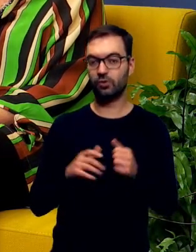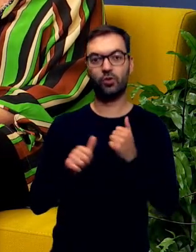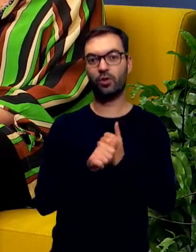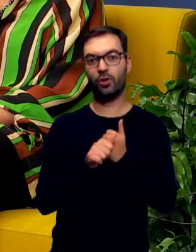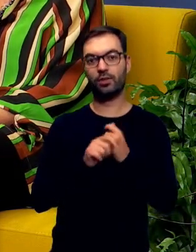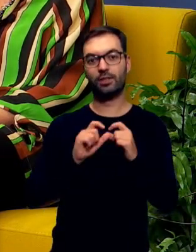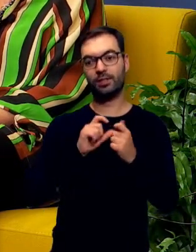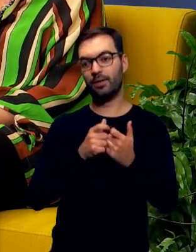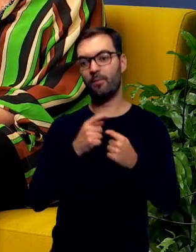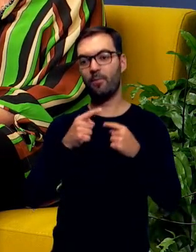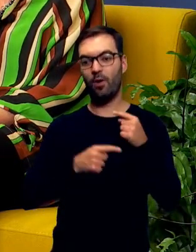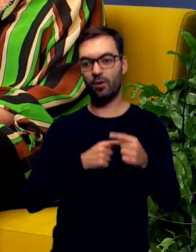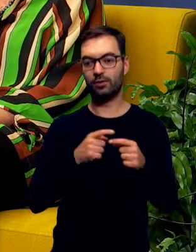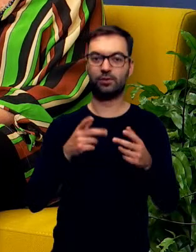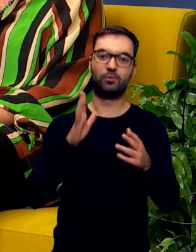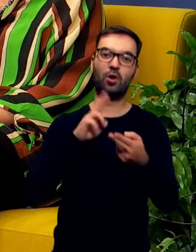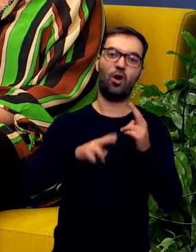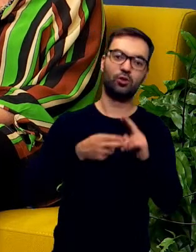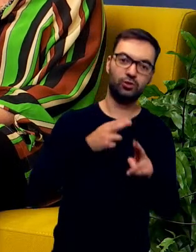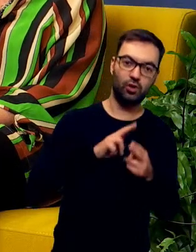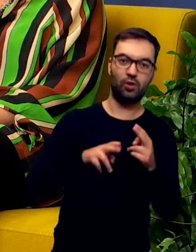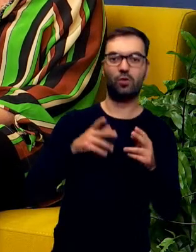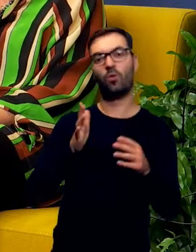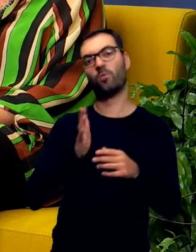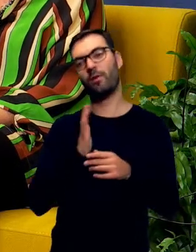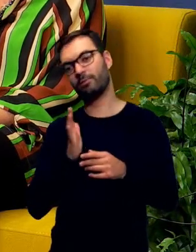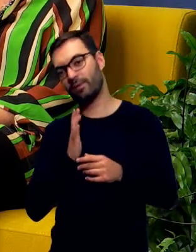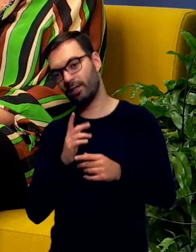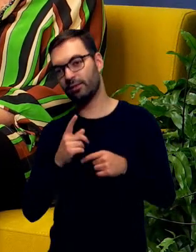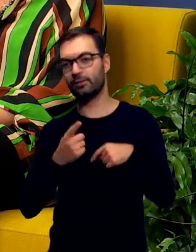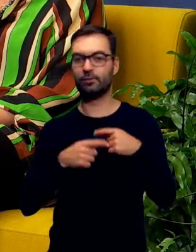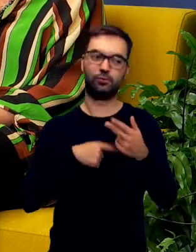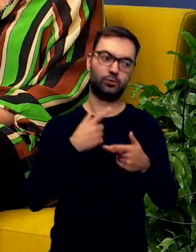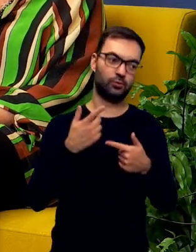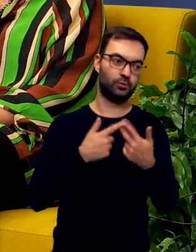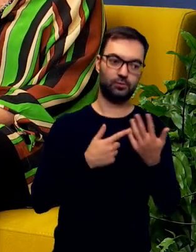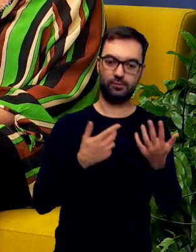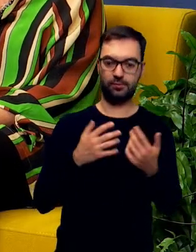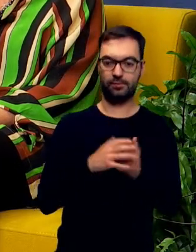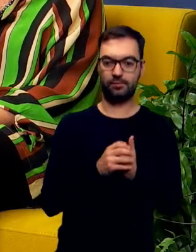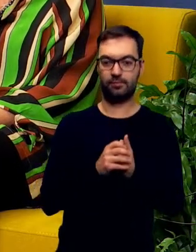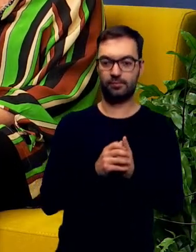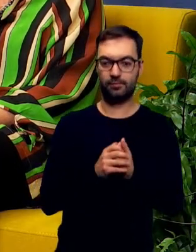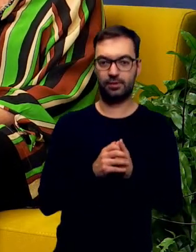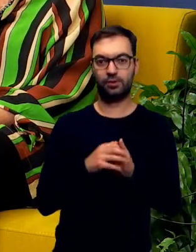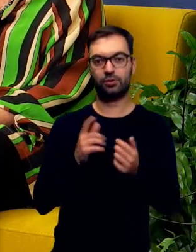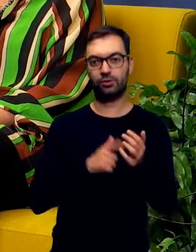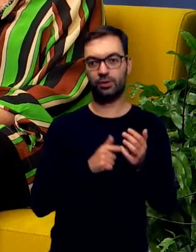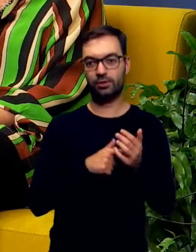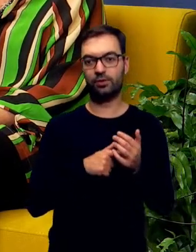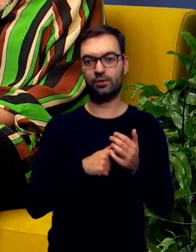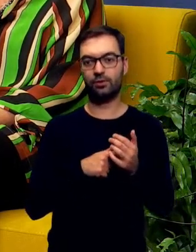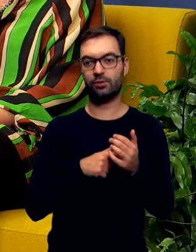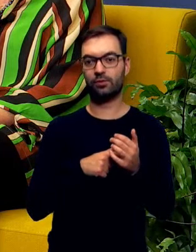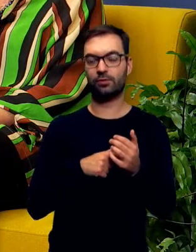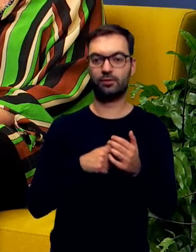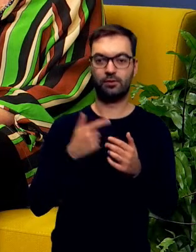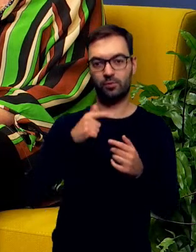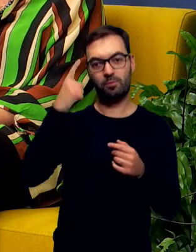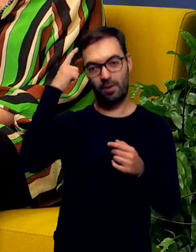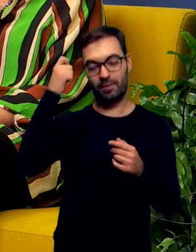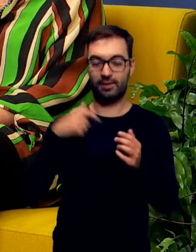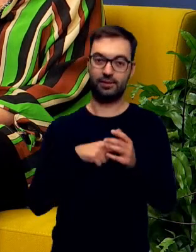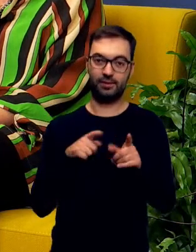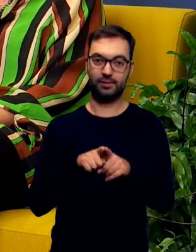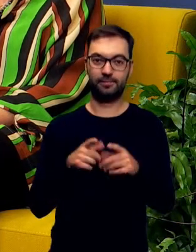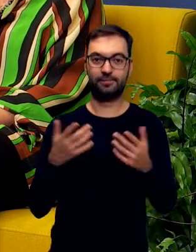procesem dochodzenia odszkodowania od ubezpieczyciela, prawda? Często się łączy, czy nie trzeba o tym